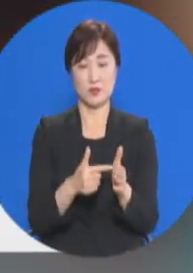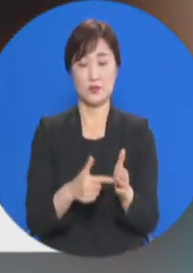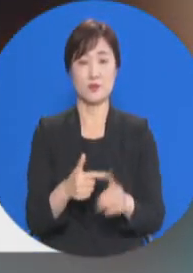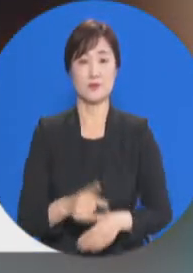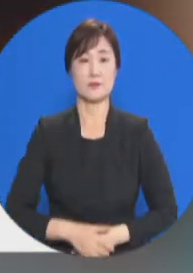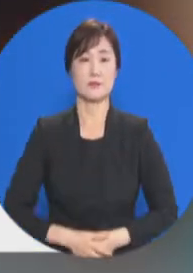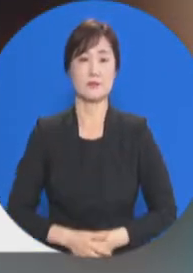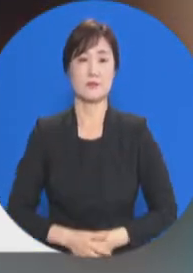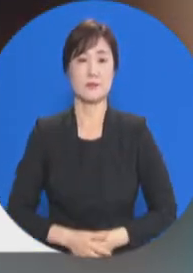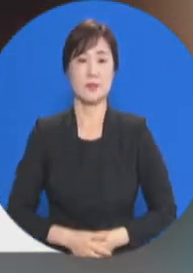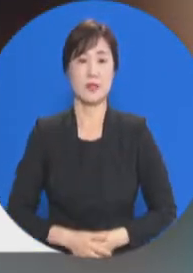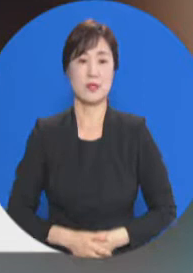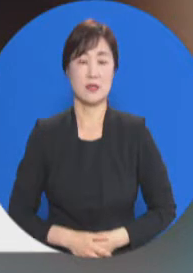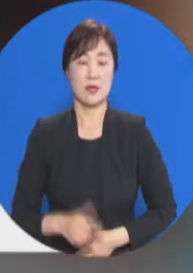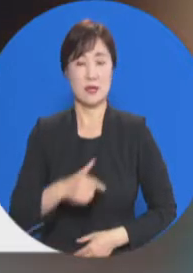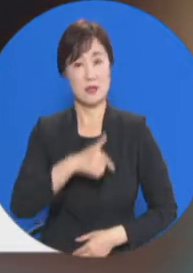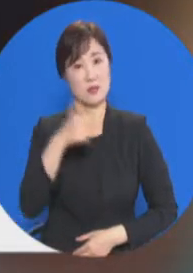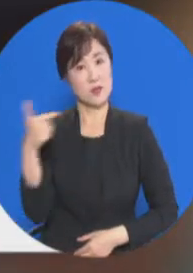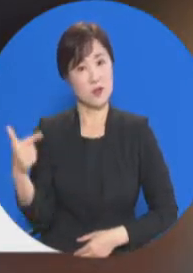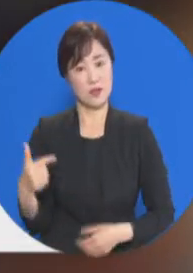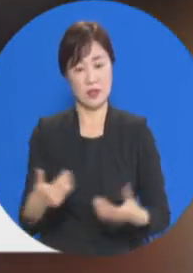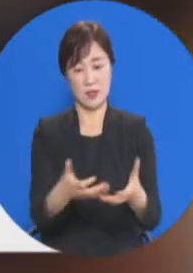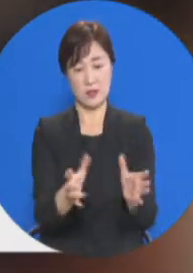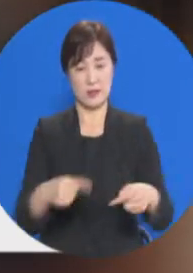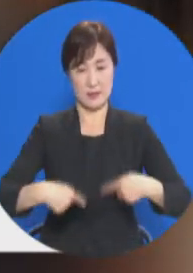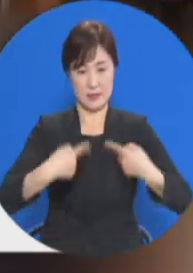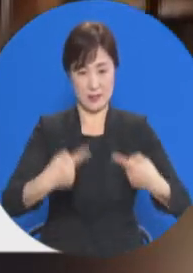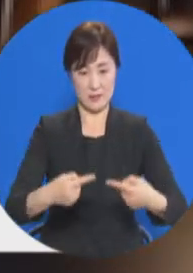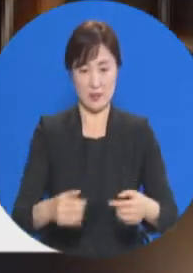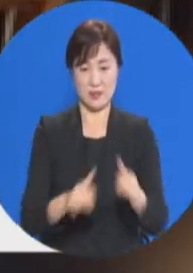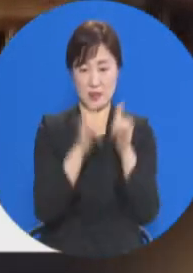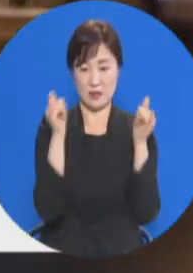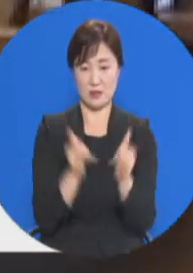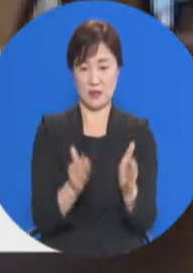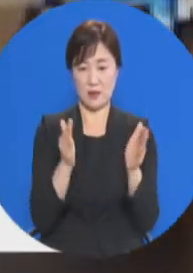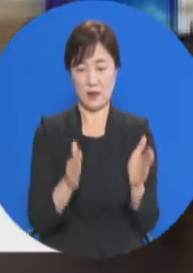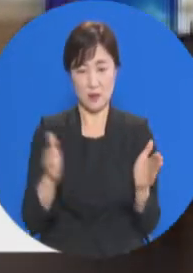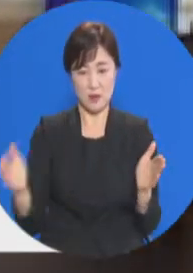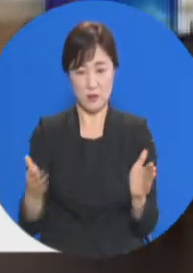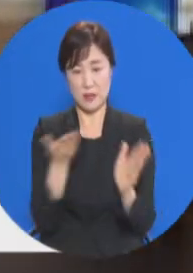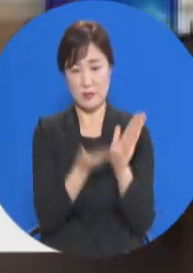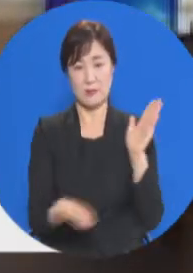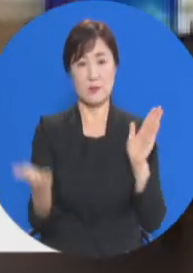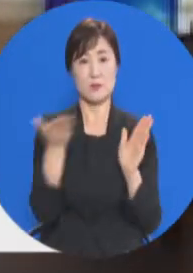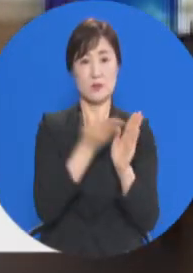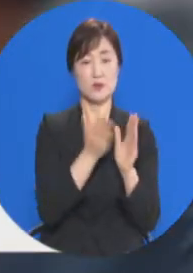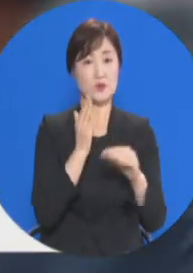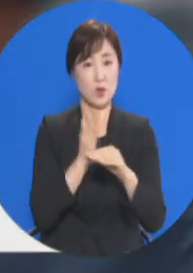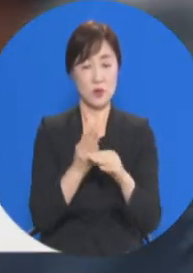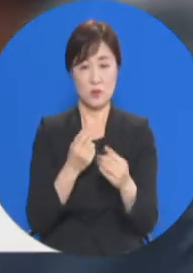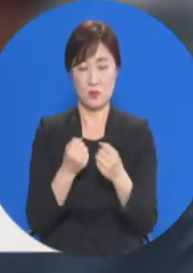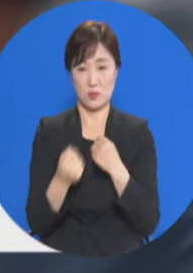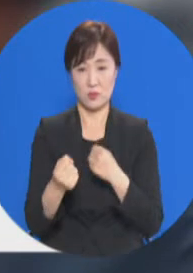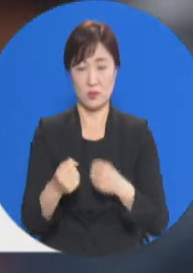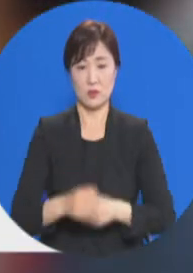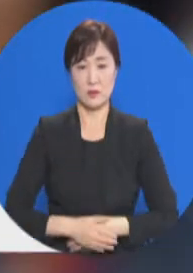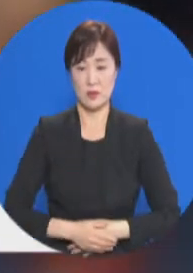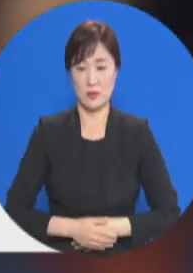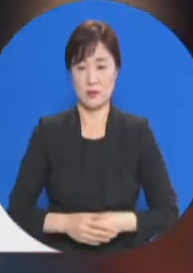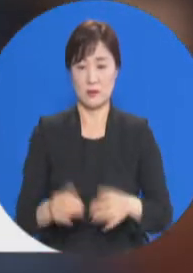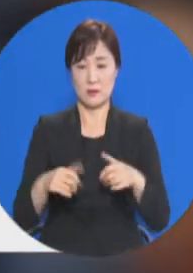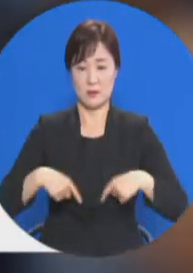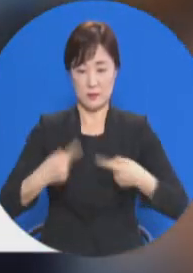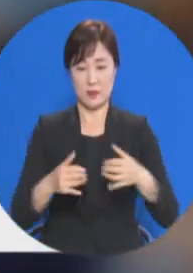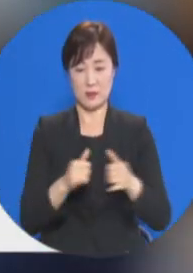강진군의 한 식당에서 열린 지역 주민 행사에 자리했으며 사회적 거리두기 지침이 2단계 격상된 상태에서 참석자들은